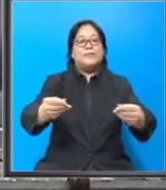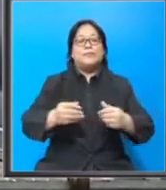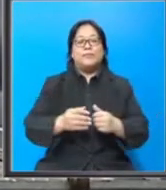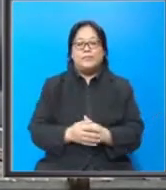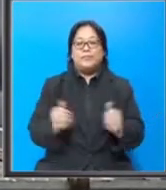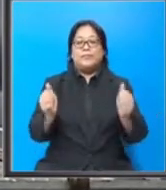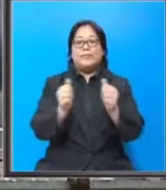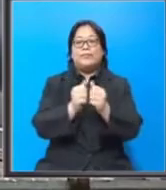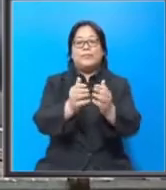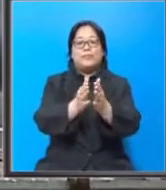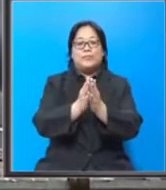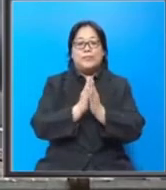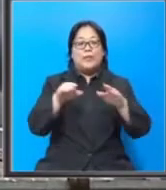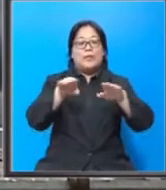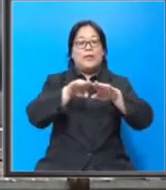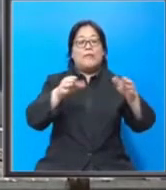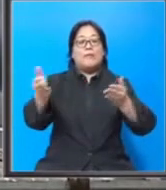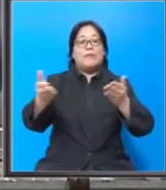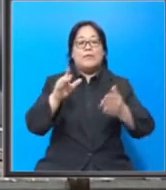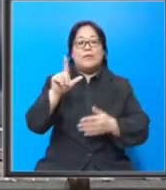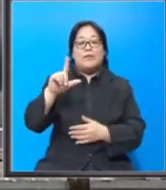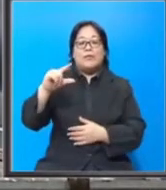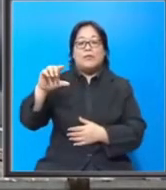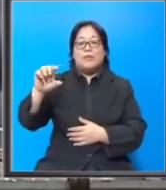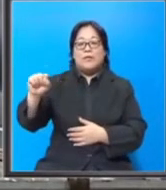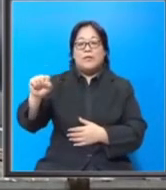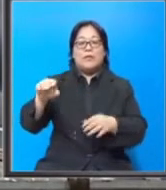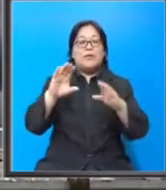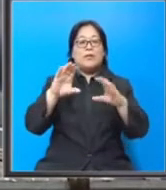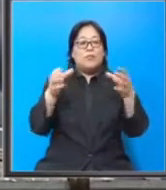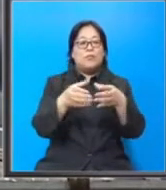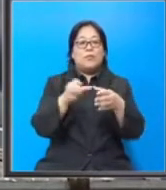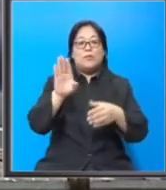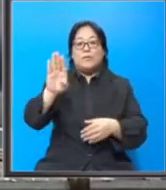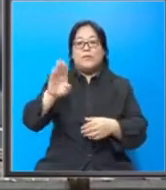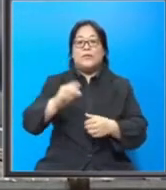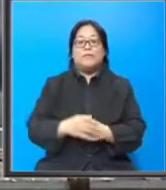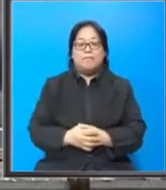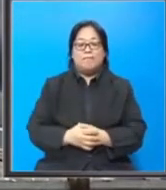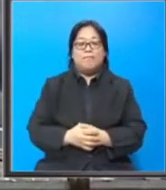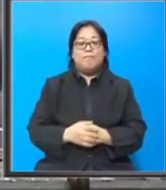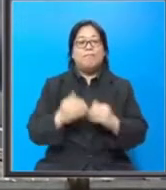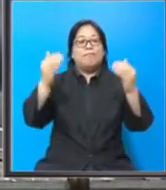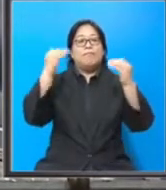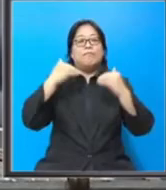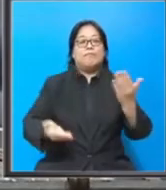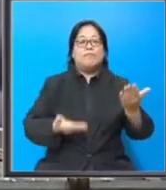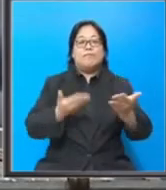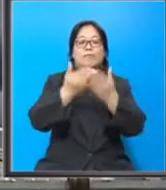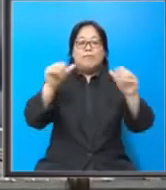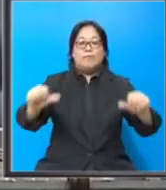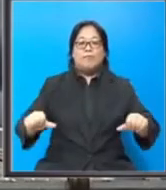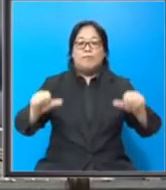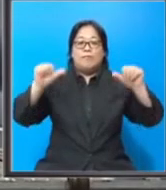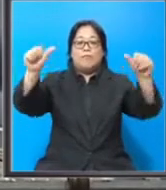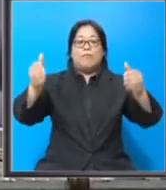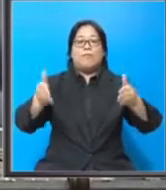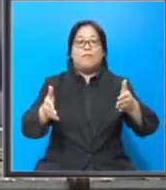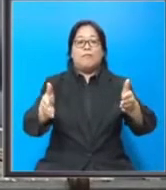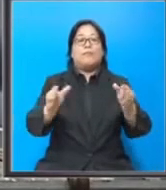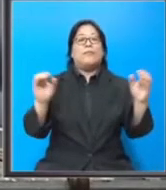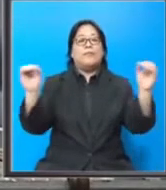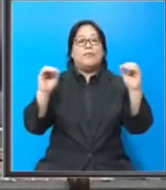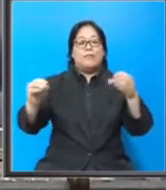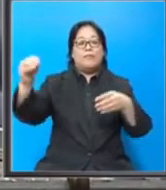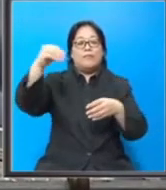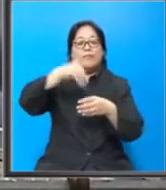dengan design develop Swiss lgs ke 3 GB Selain itu cadangan naik taraf laluan ini tiada dalam